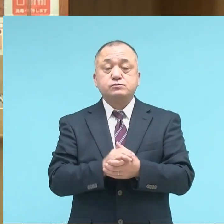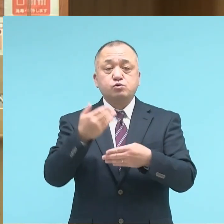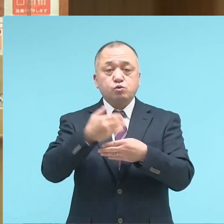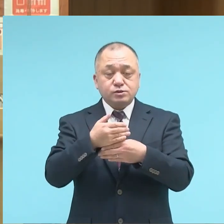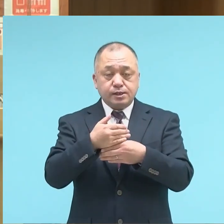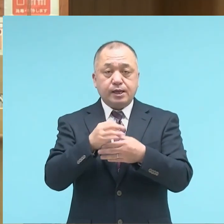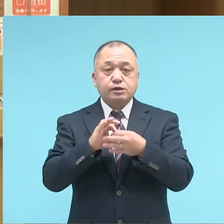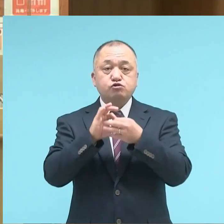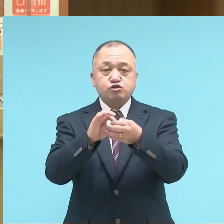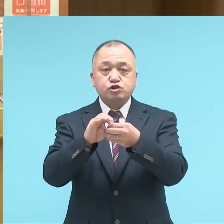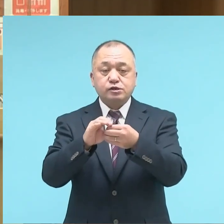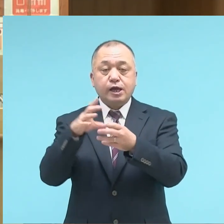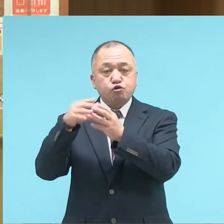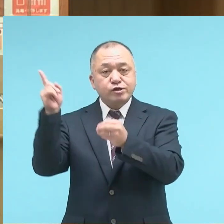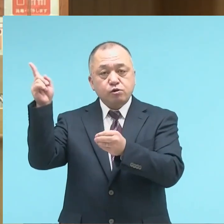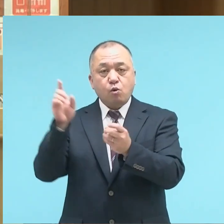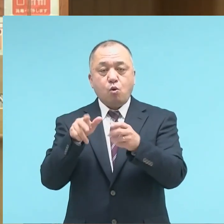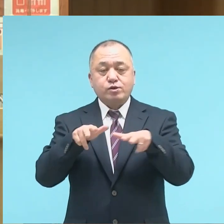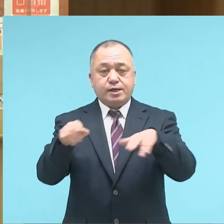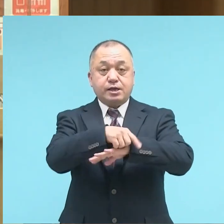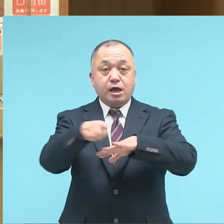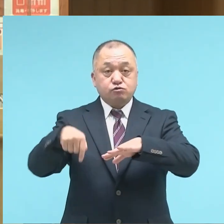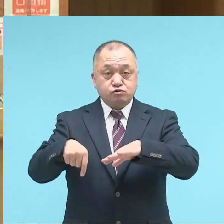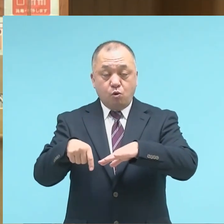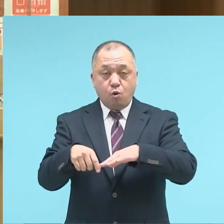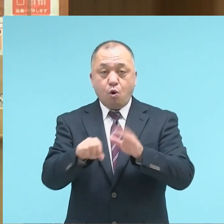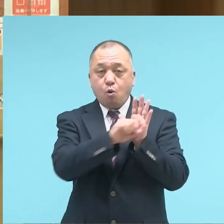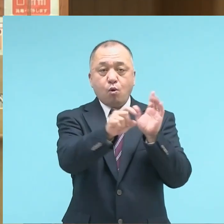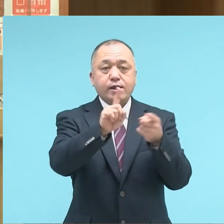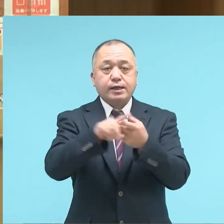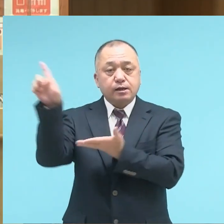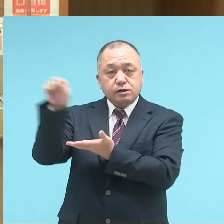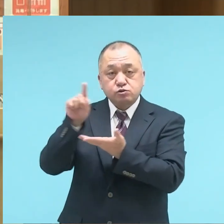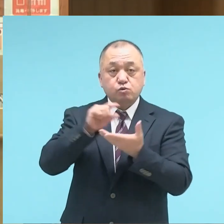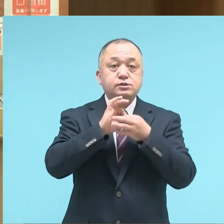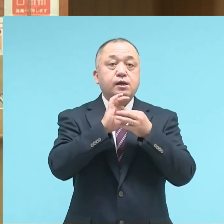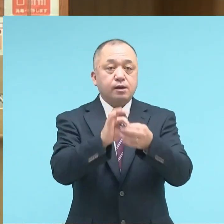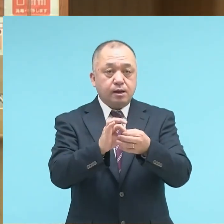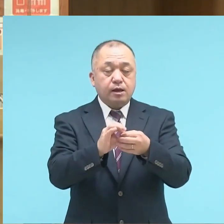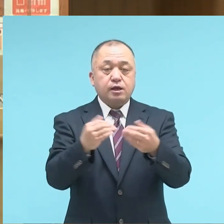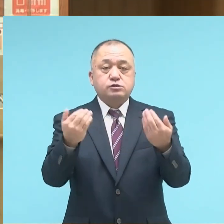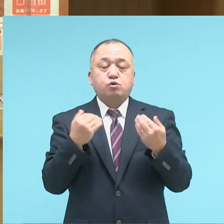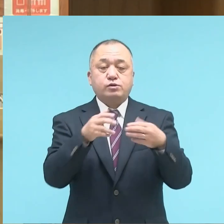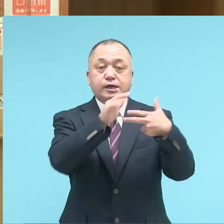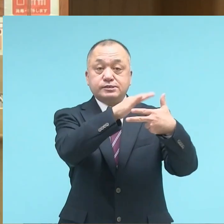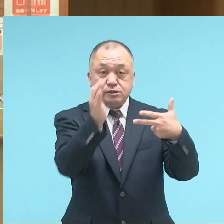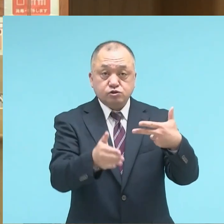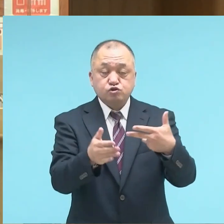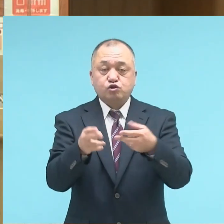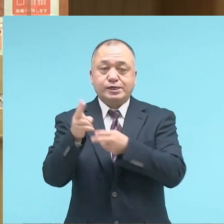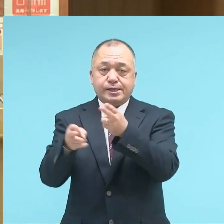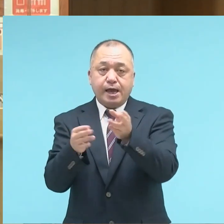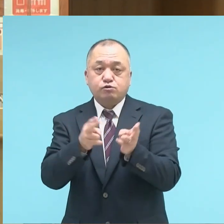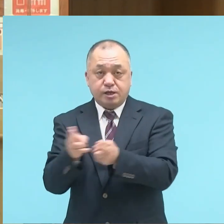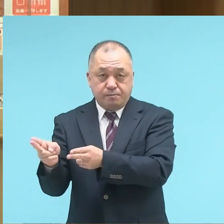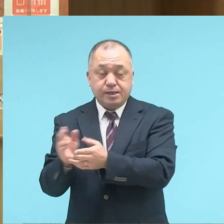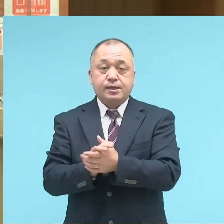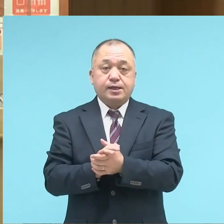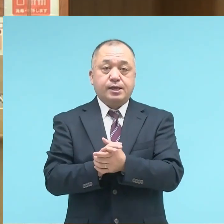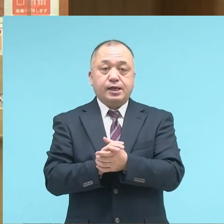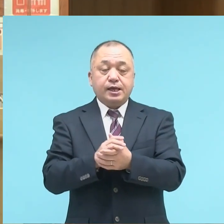施策などをですね、効果的に活用させていただきながら、必要な施設機械の整備、自給飼料